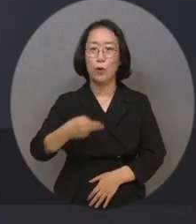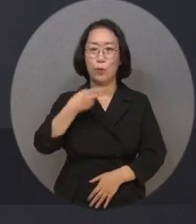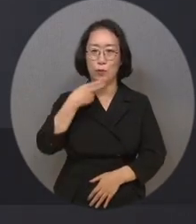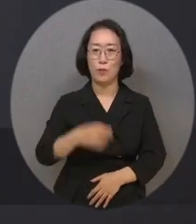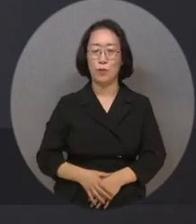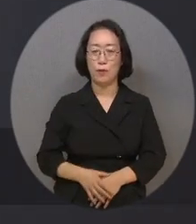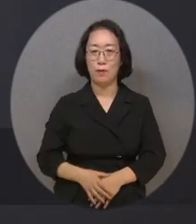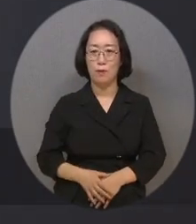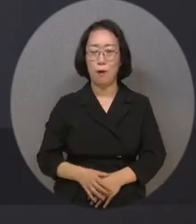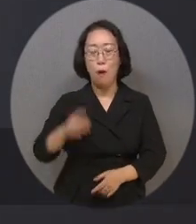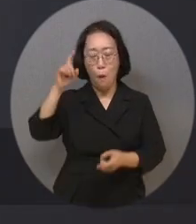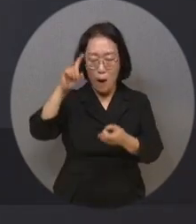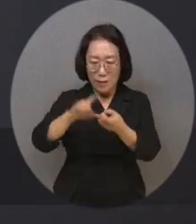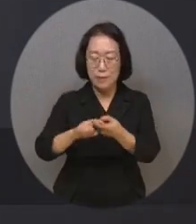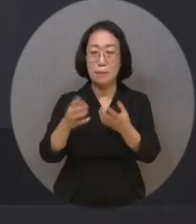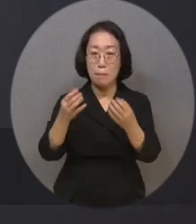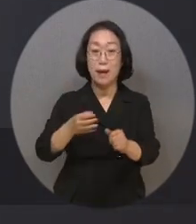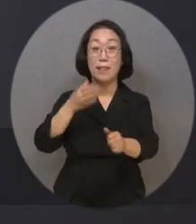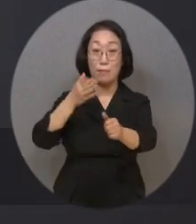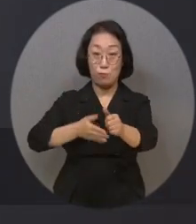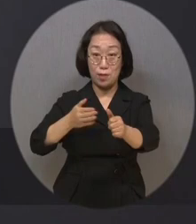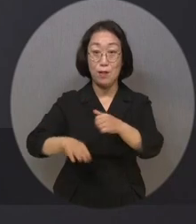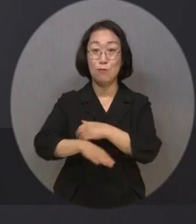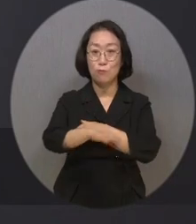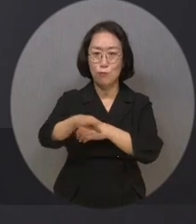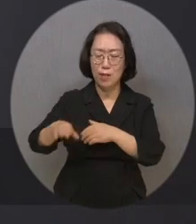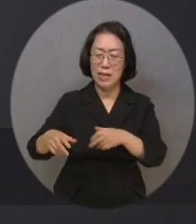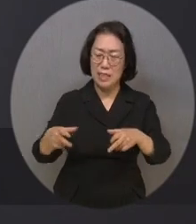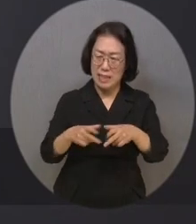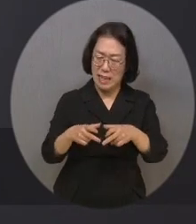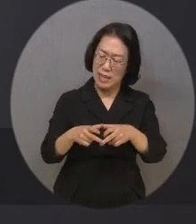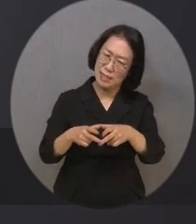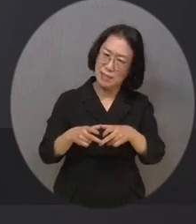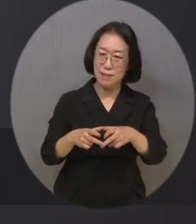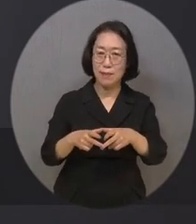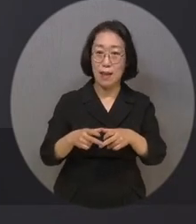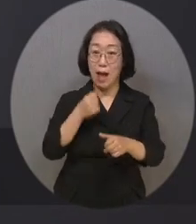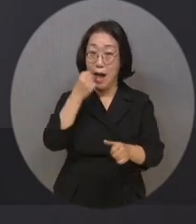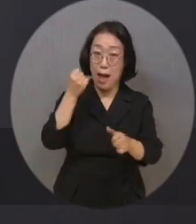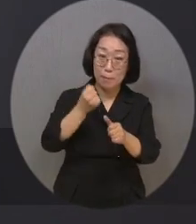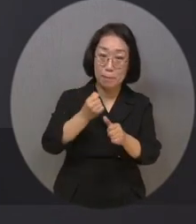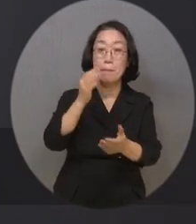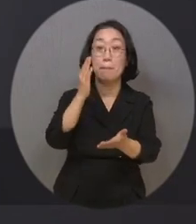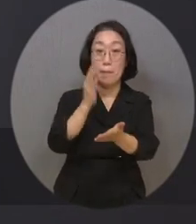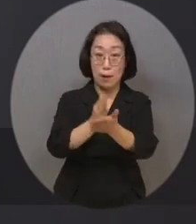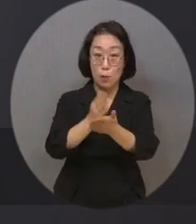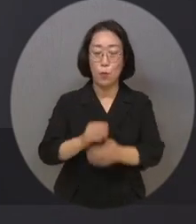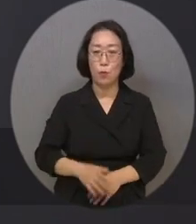그냥 많은 관심을 가져주시고 저희를 뭐 장애인이라는 어떤 특별한 시선으로 보지